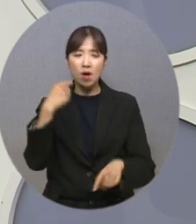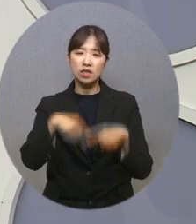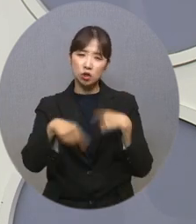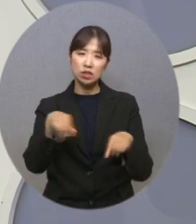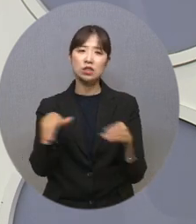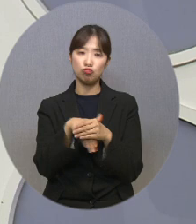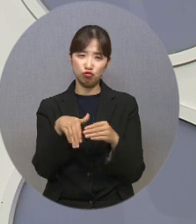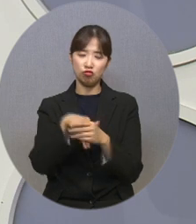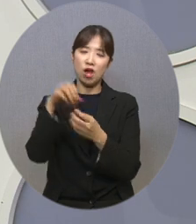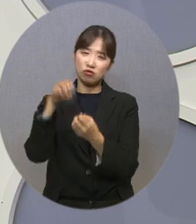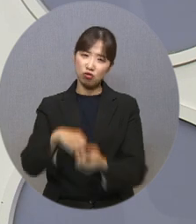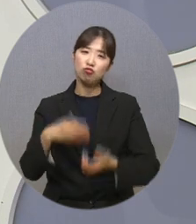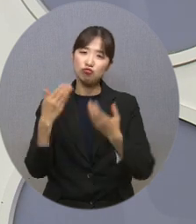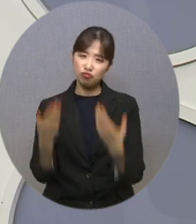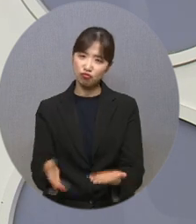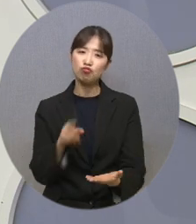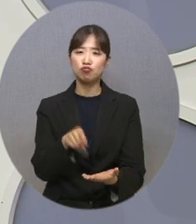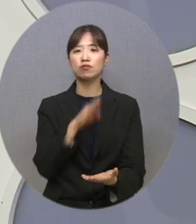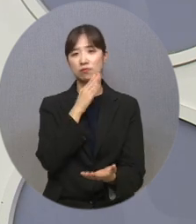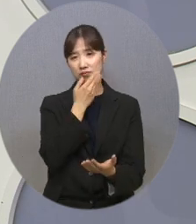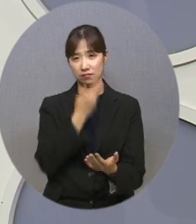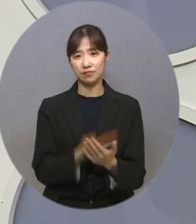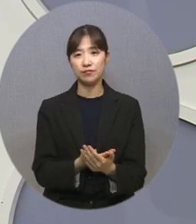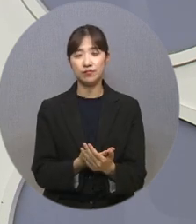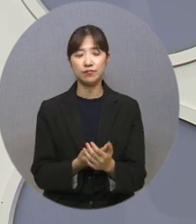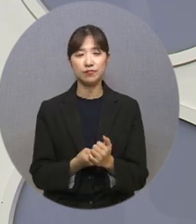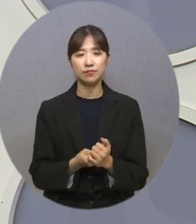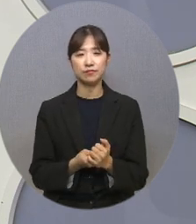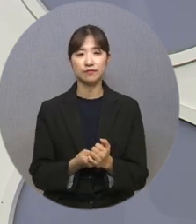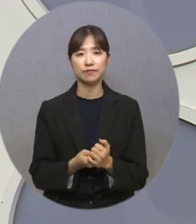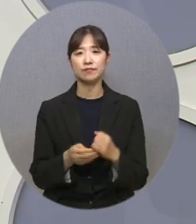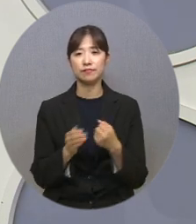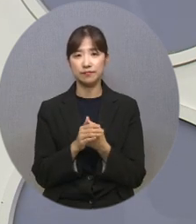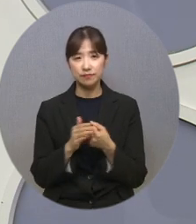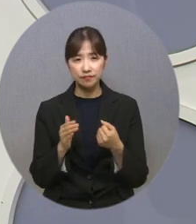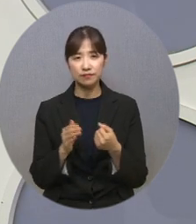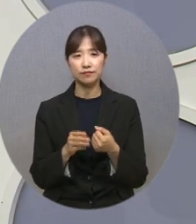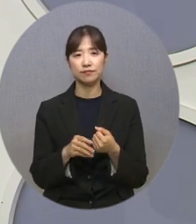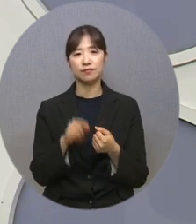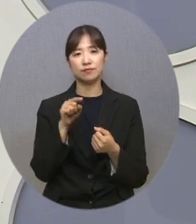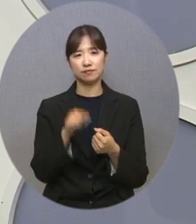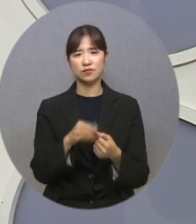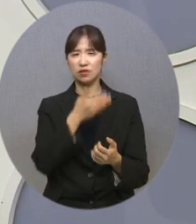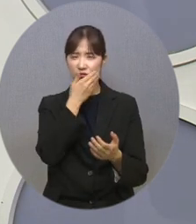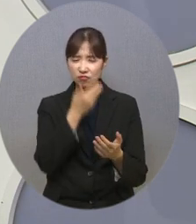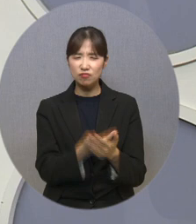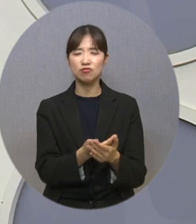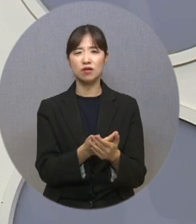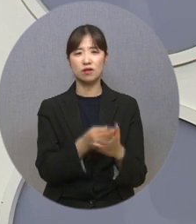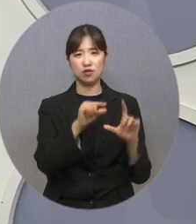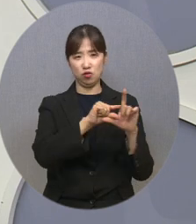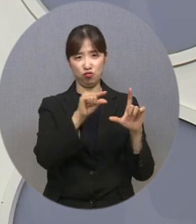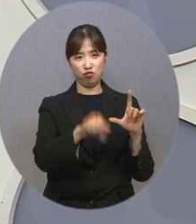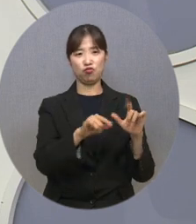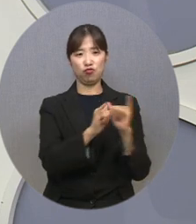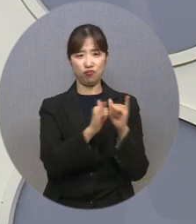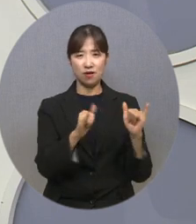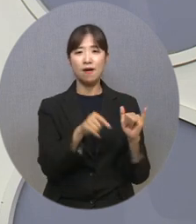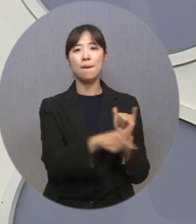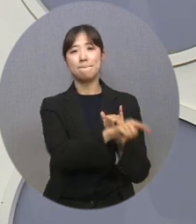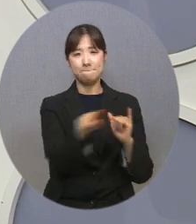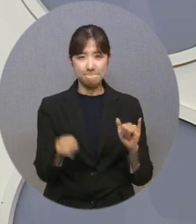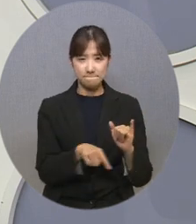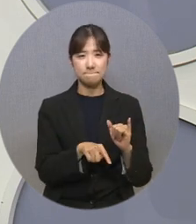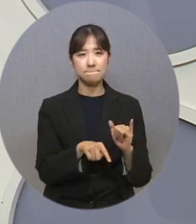정치 문화를 전수해 주느냐 이게 상당히 중요하거든요. 그래서 그런 그 핵심적인 중추적 소수 계층의 엘리트들을